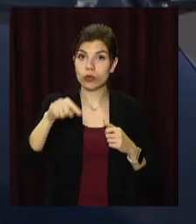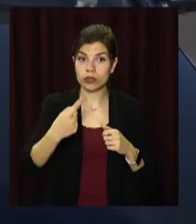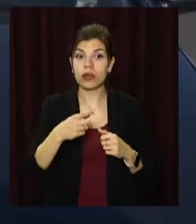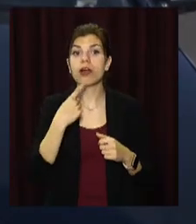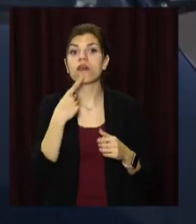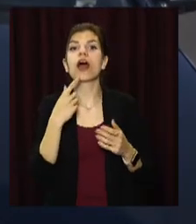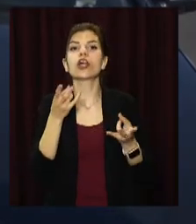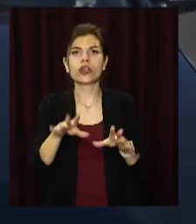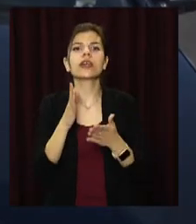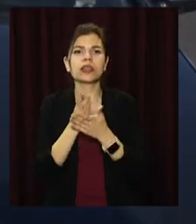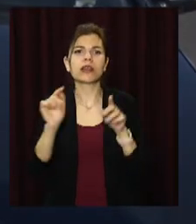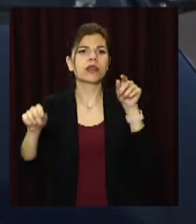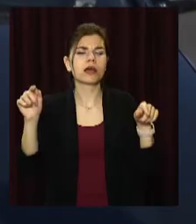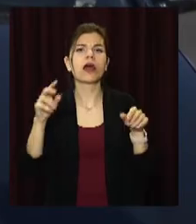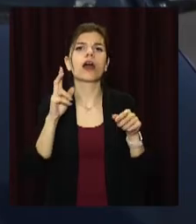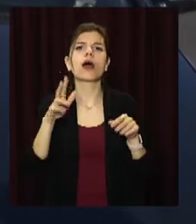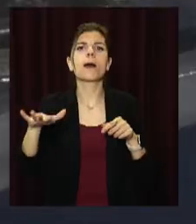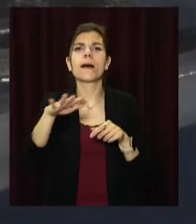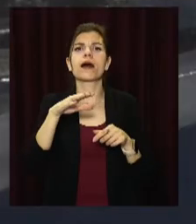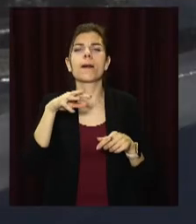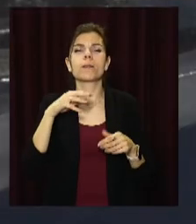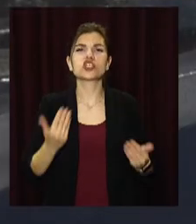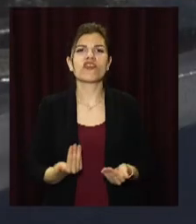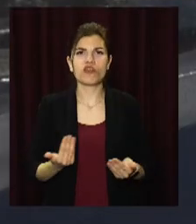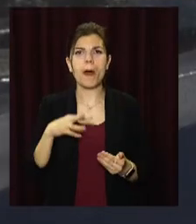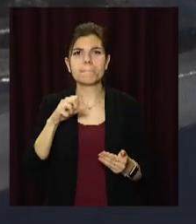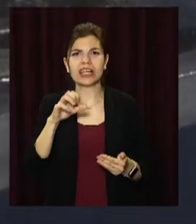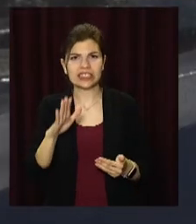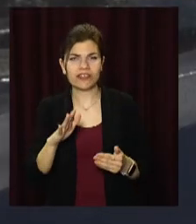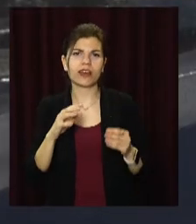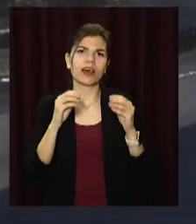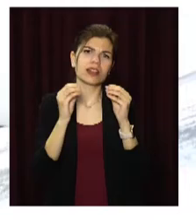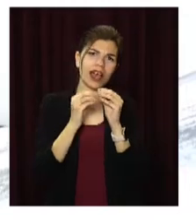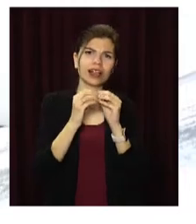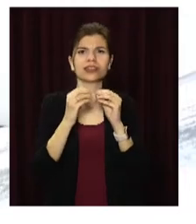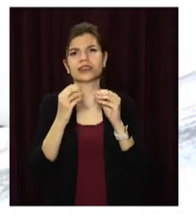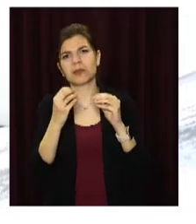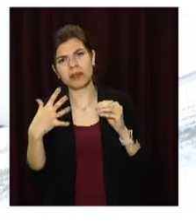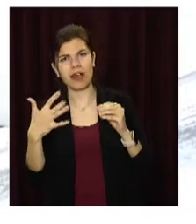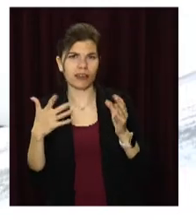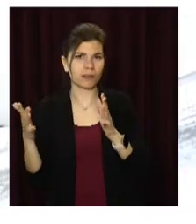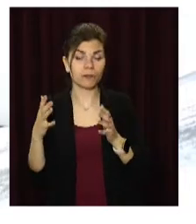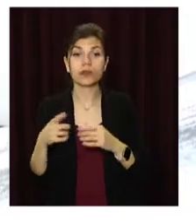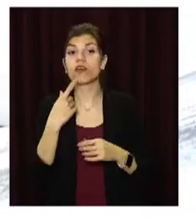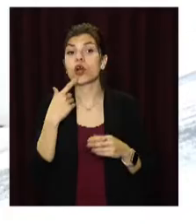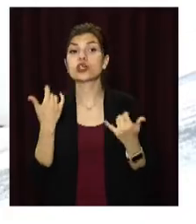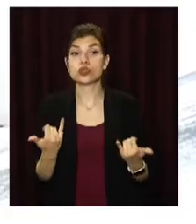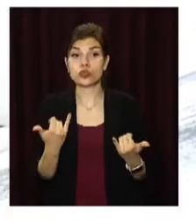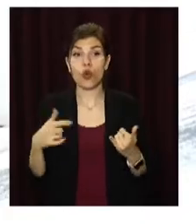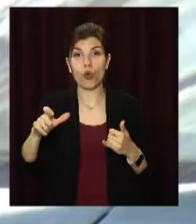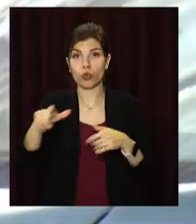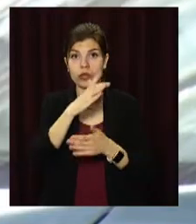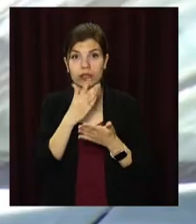та 10 гривень, останні на житлових масивах та околицях міста. Сьогодні, 6 травня, представники громадськості